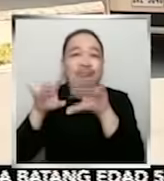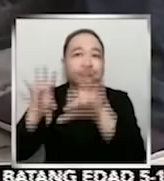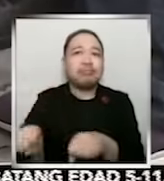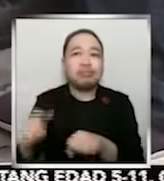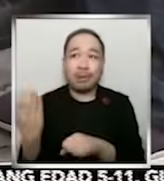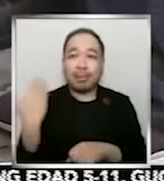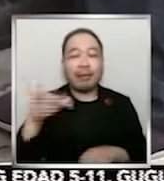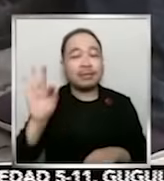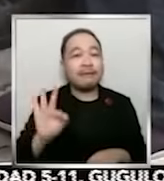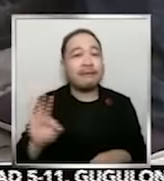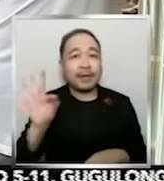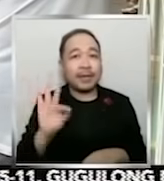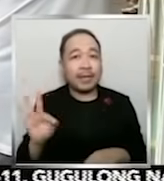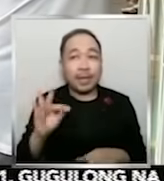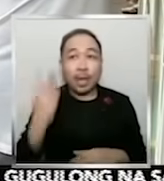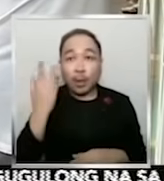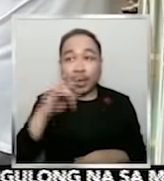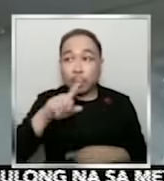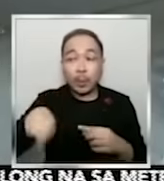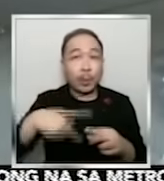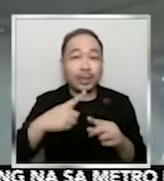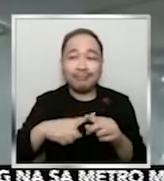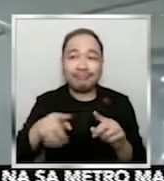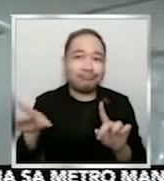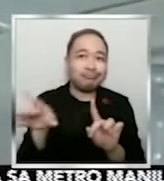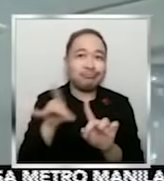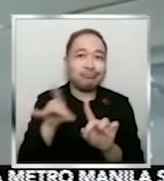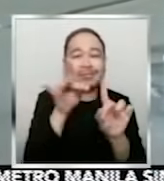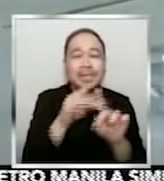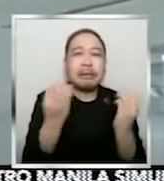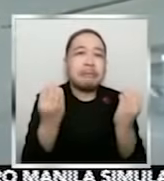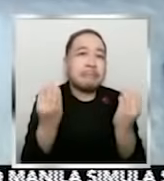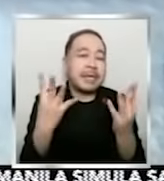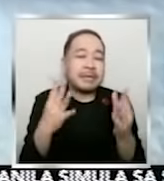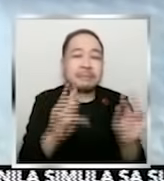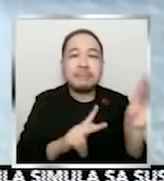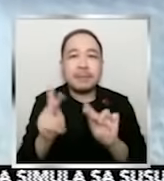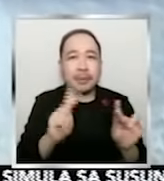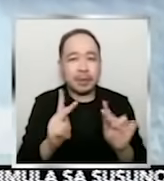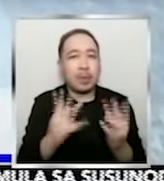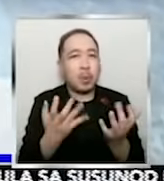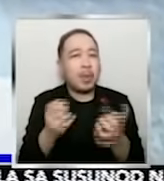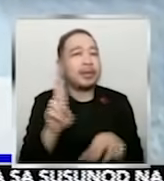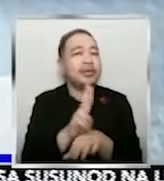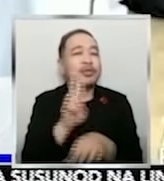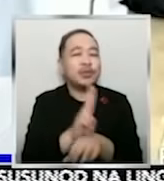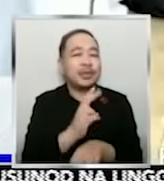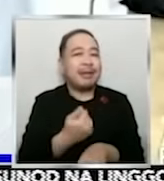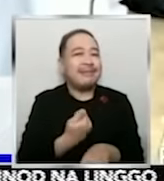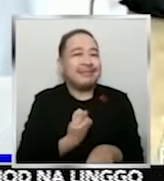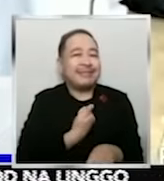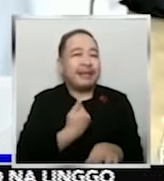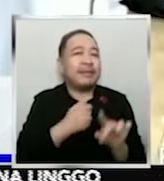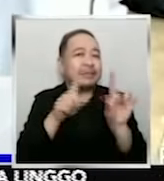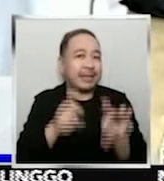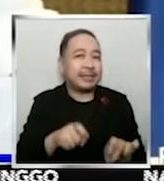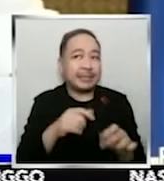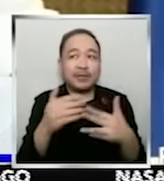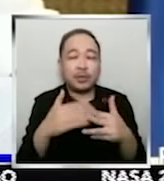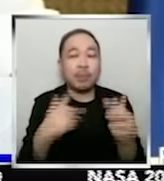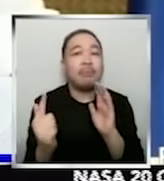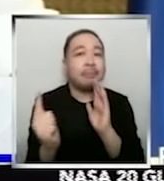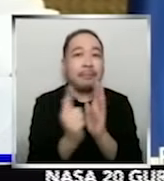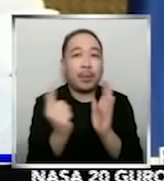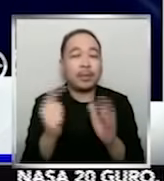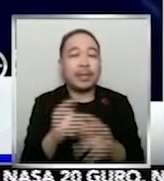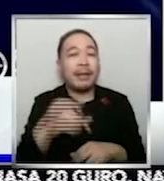Mula kasi na magka-surge, marami ang piniling gumamit ng mga self-administered home antigen test kit kahit bawal. Kagabi sa Talk to the People ni